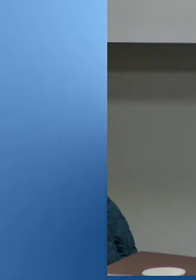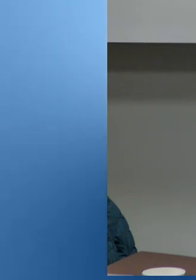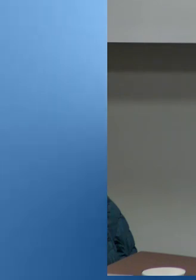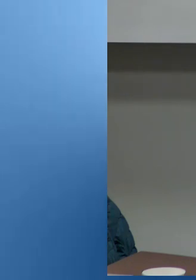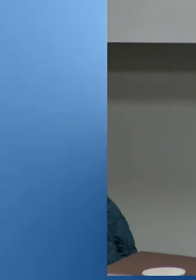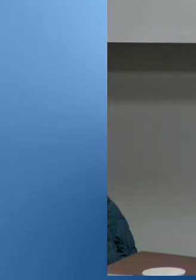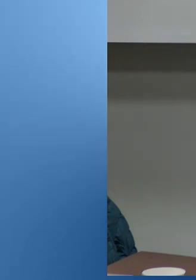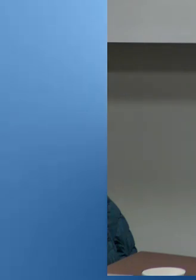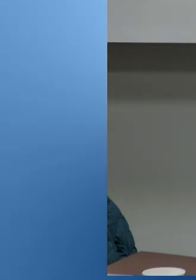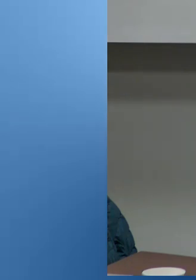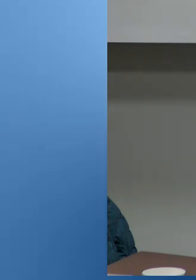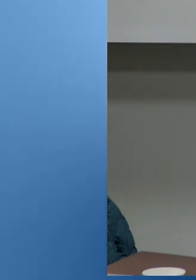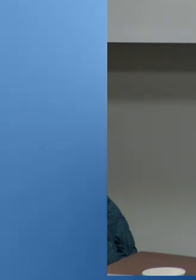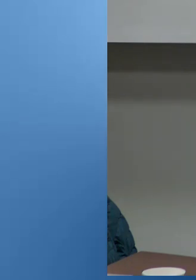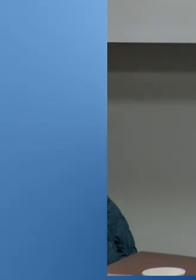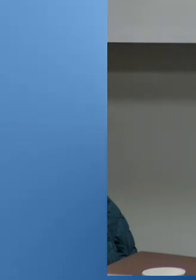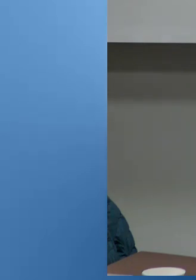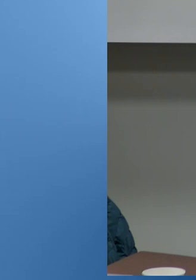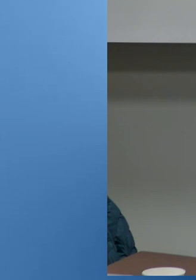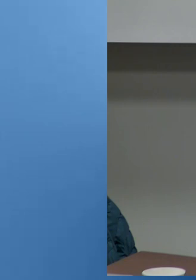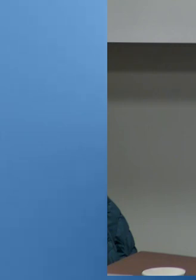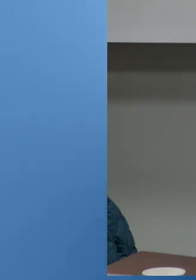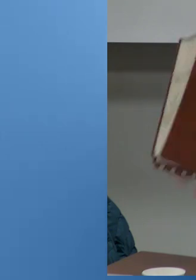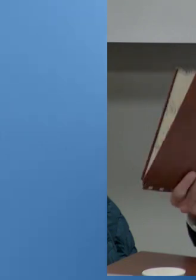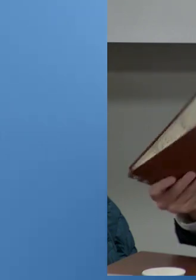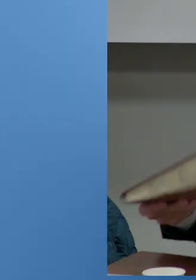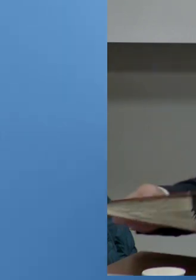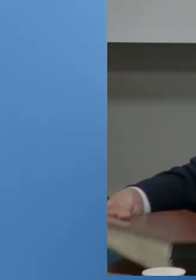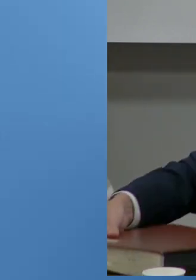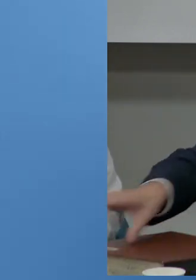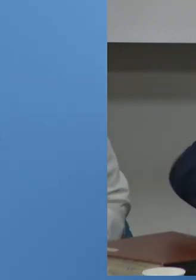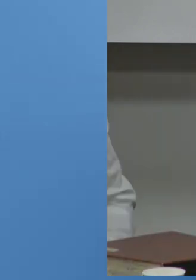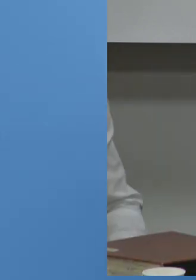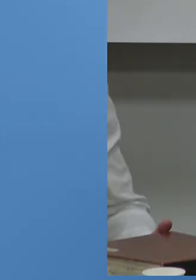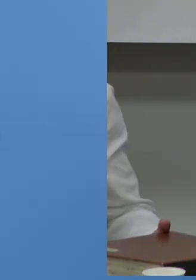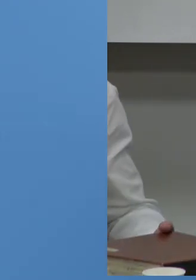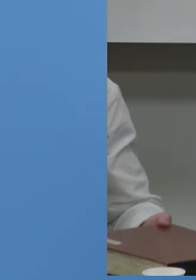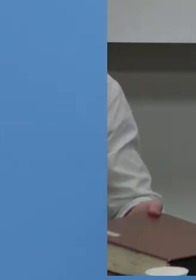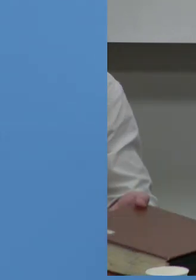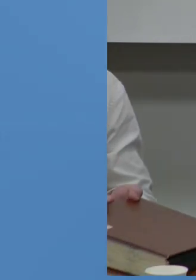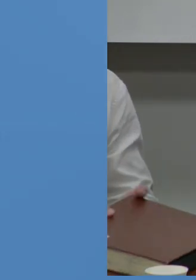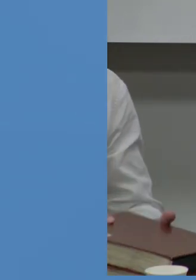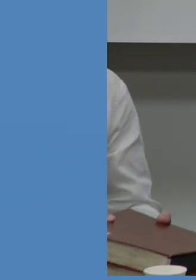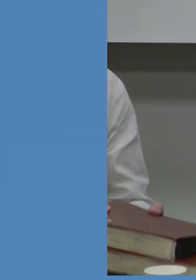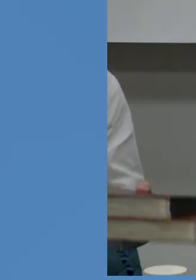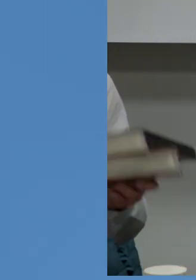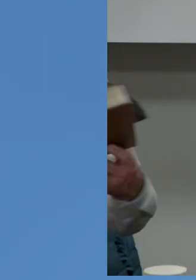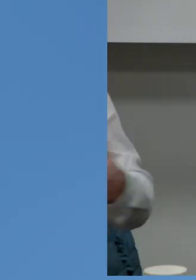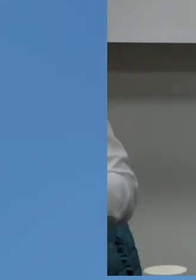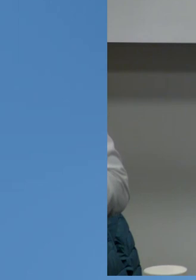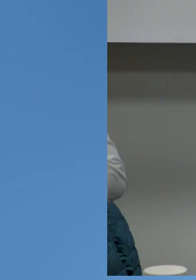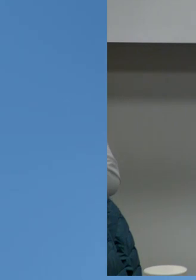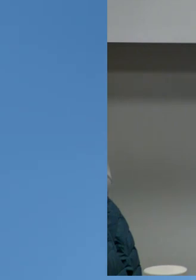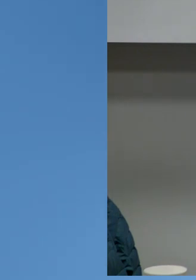d'Er également même vote même vote délibération adopté nous passons à la délibération